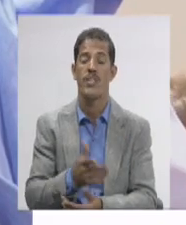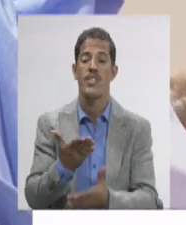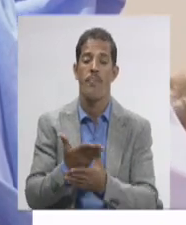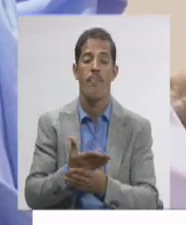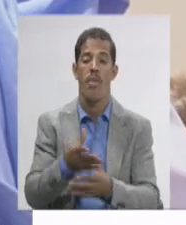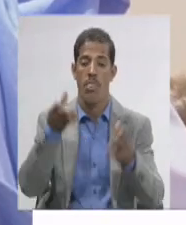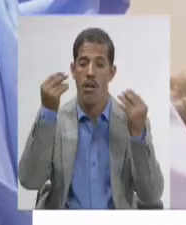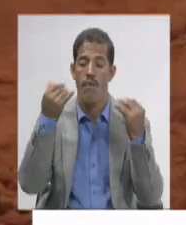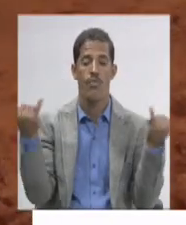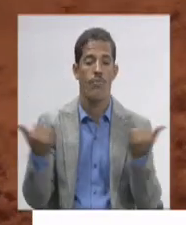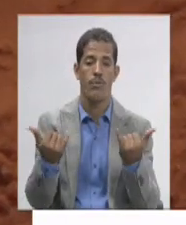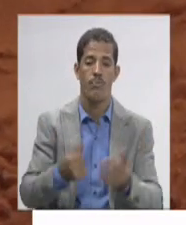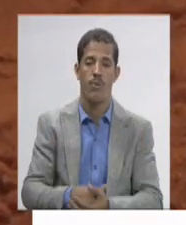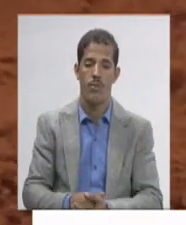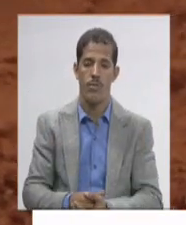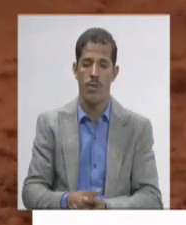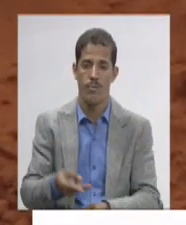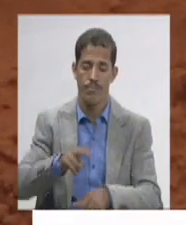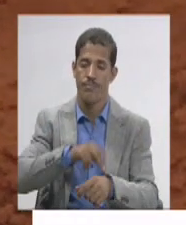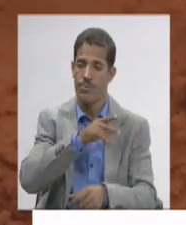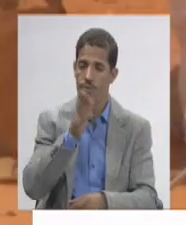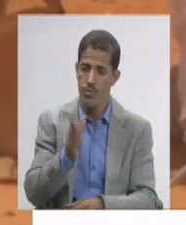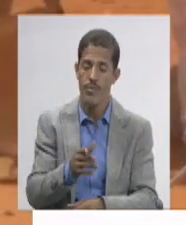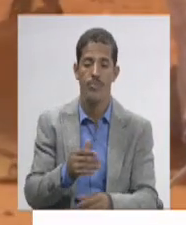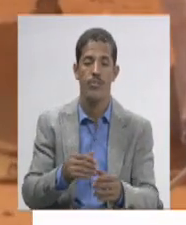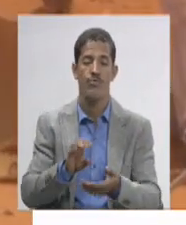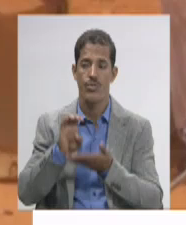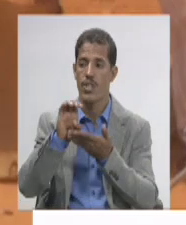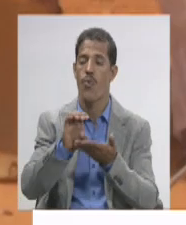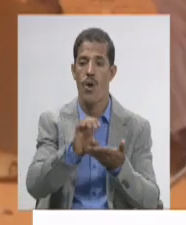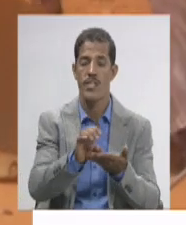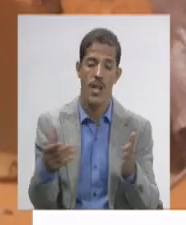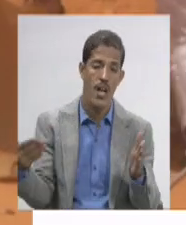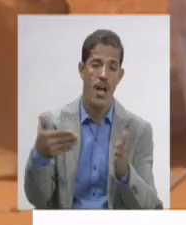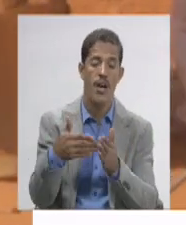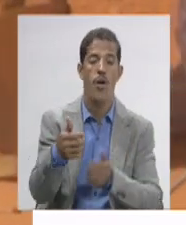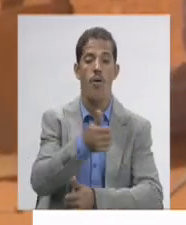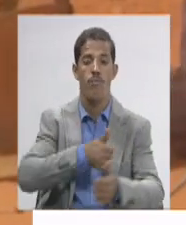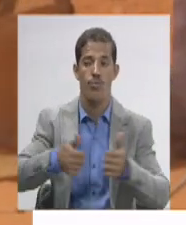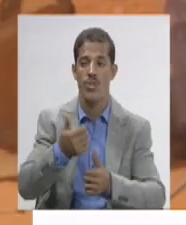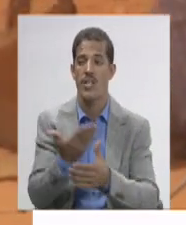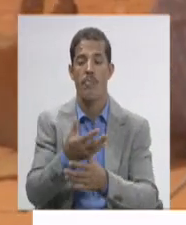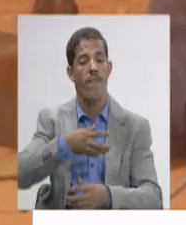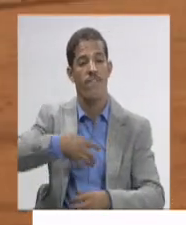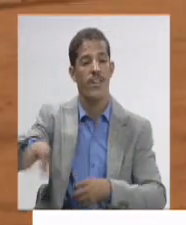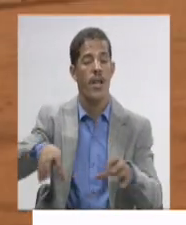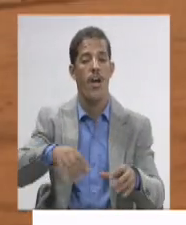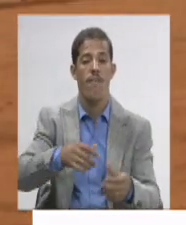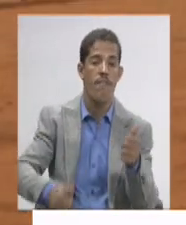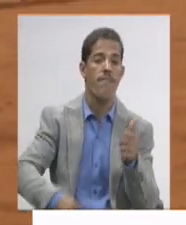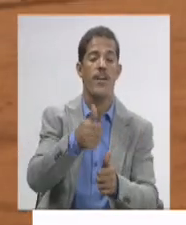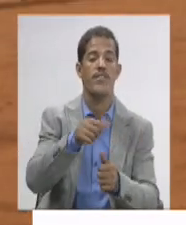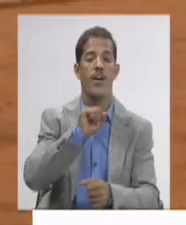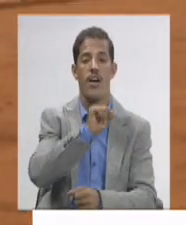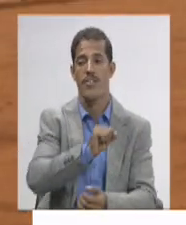الثقافي والتاريخي ويتوقع ان يتم توزيع جوائز قيمه في نهايه هذه البطوله على الفرق الفائزه فيها الحسن